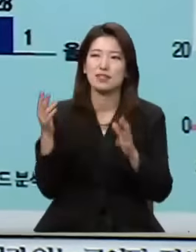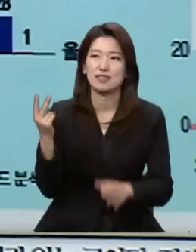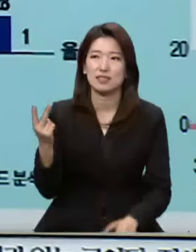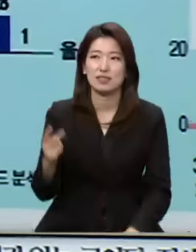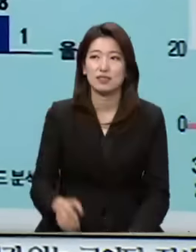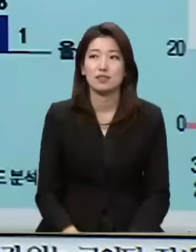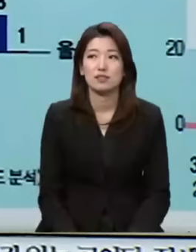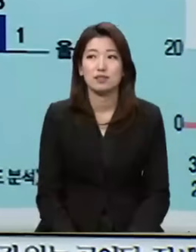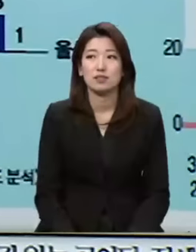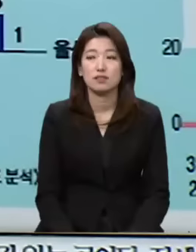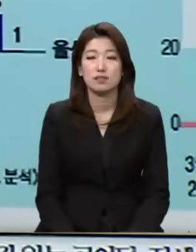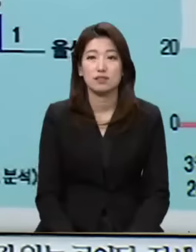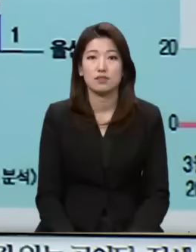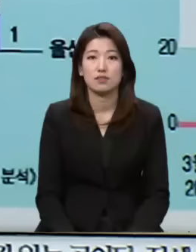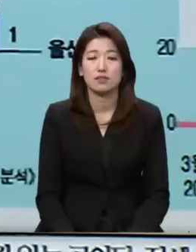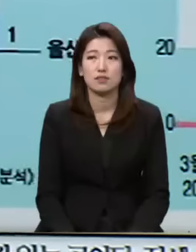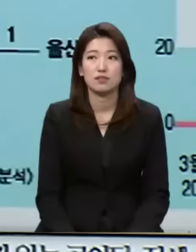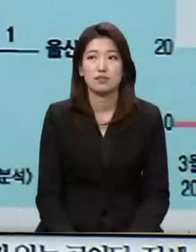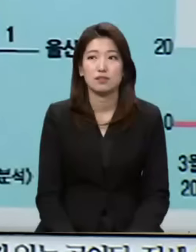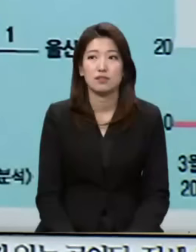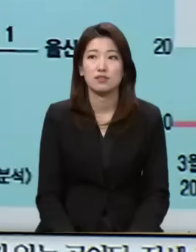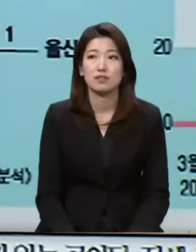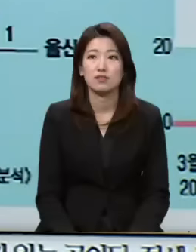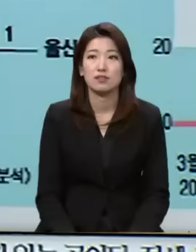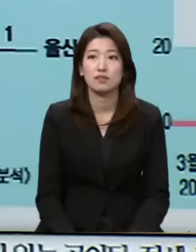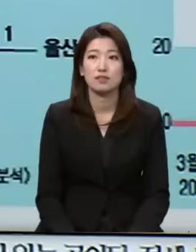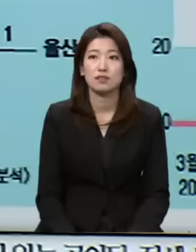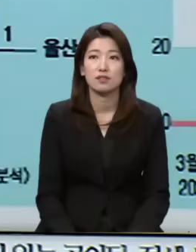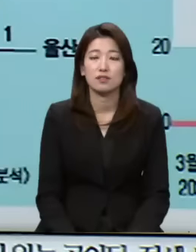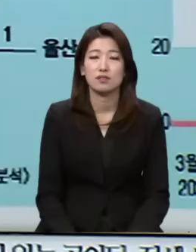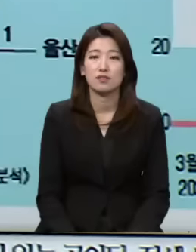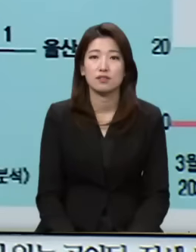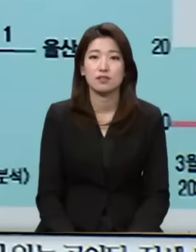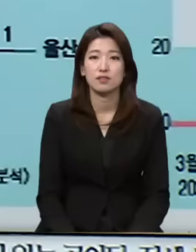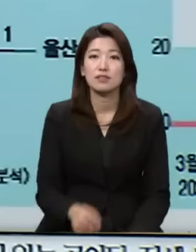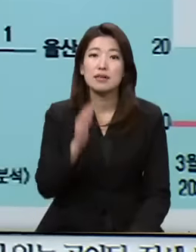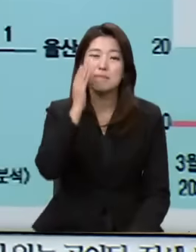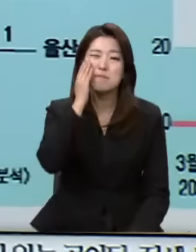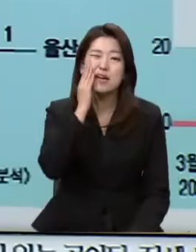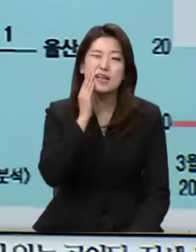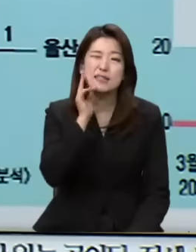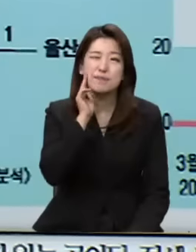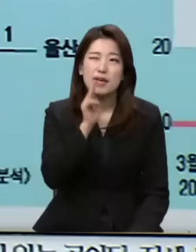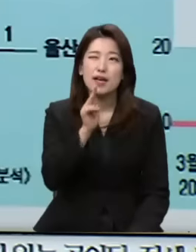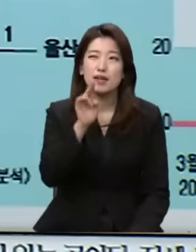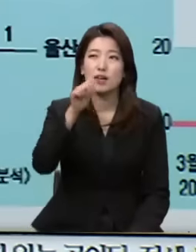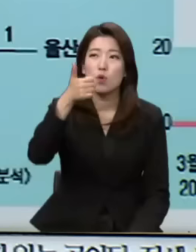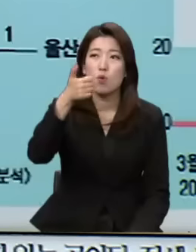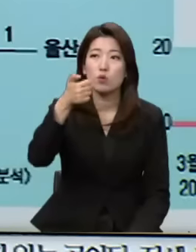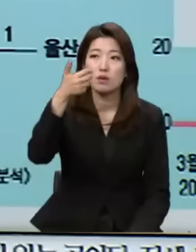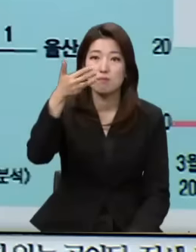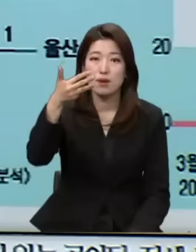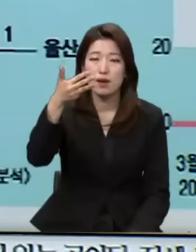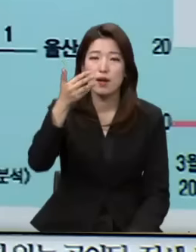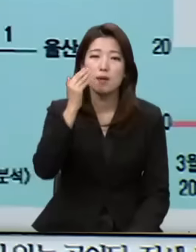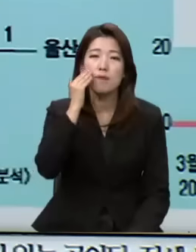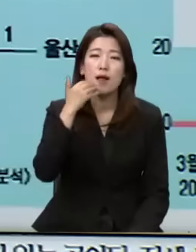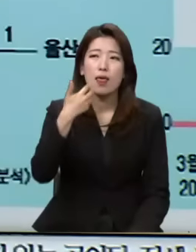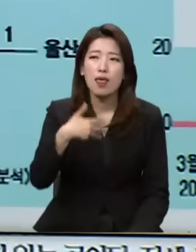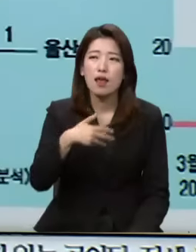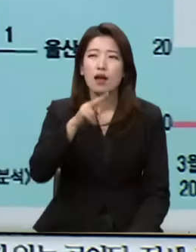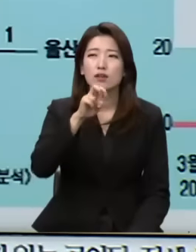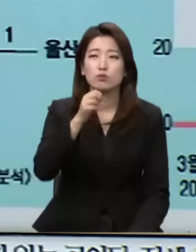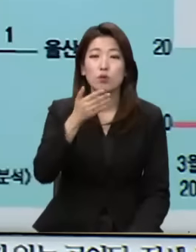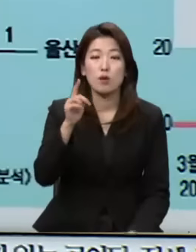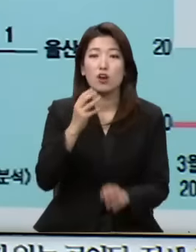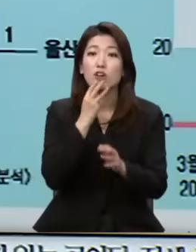양문석 있니다이 그다음에요 약간 밝은 파랑이 김준혁이에요 58 29 12 조수현네